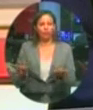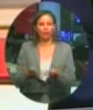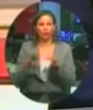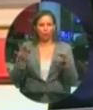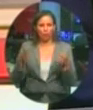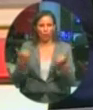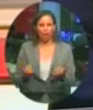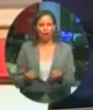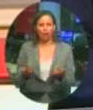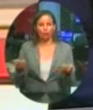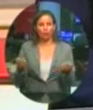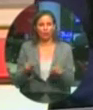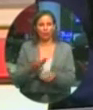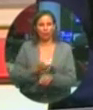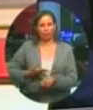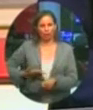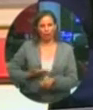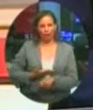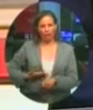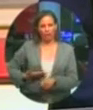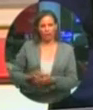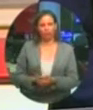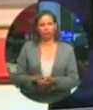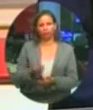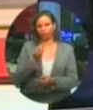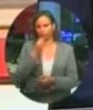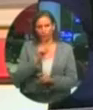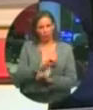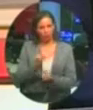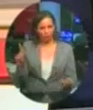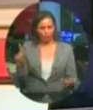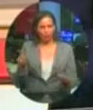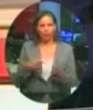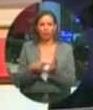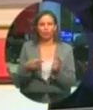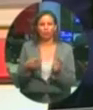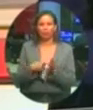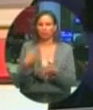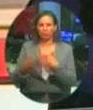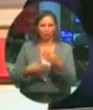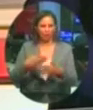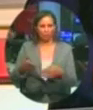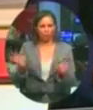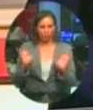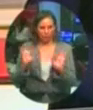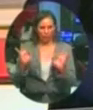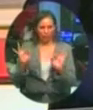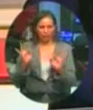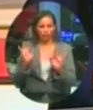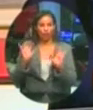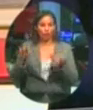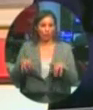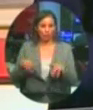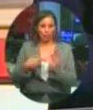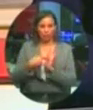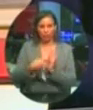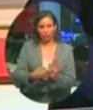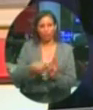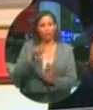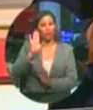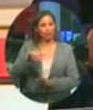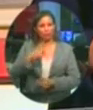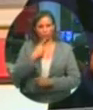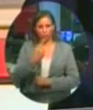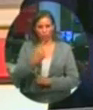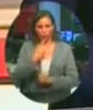קורה אחרי שלא חלה כל התקדמות במתווה שהציג הנשיא ריבלין, ולקראת הדיון בבג"ץ שהוקדם ליום שלישי ואליו יגיעו